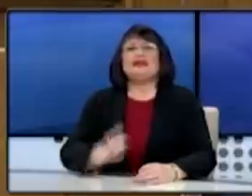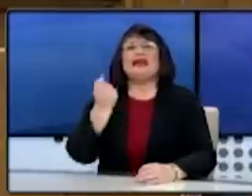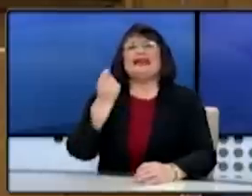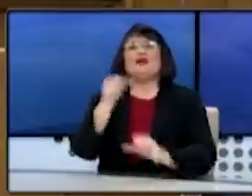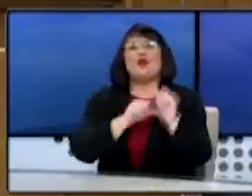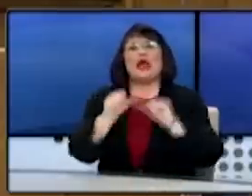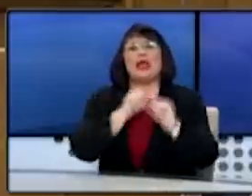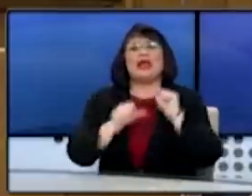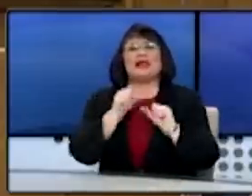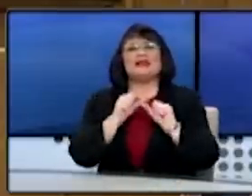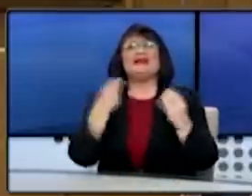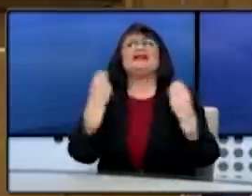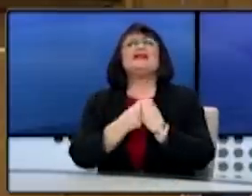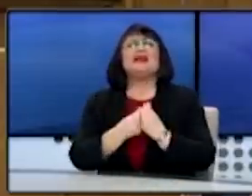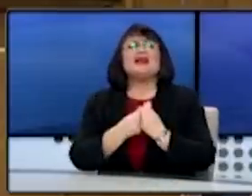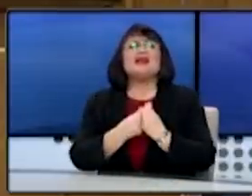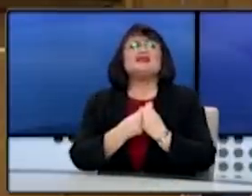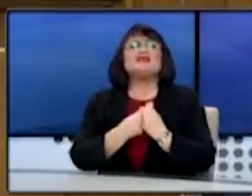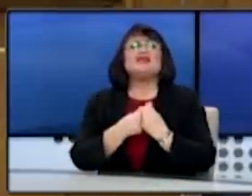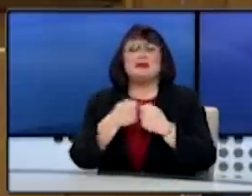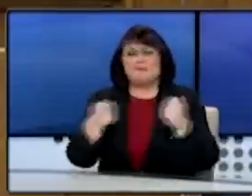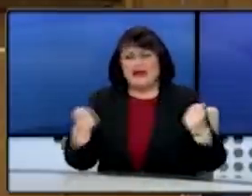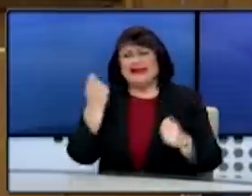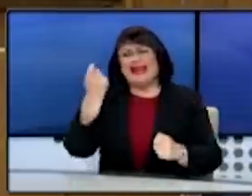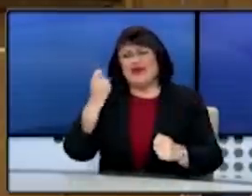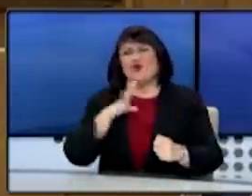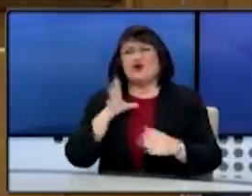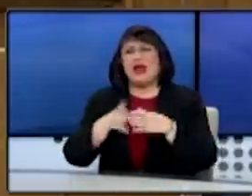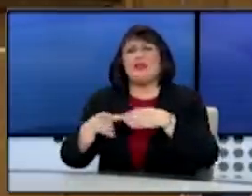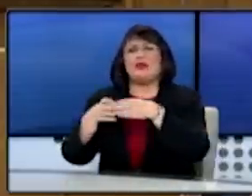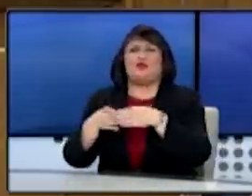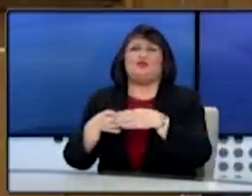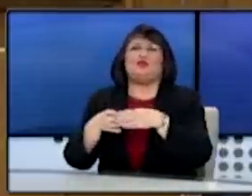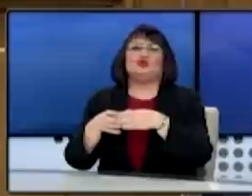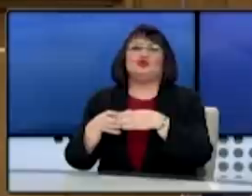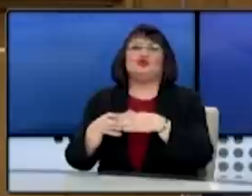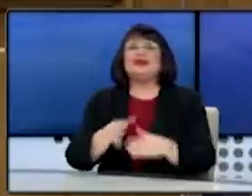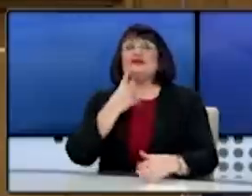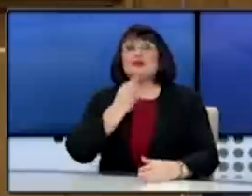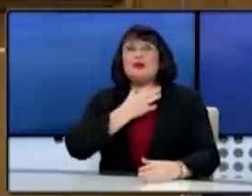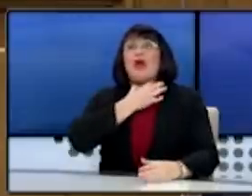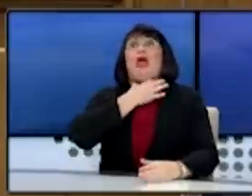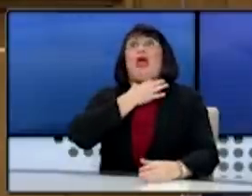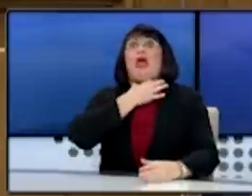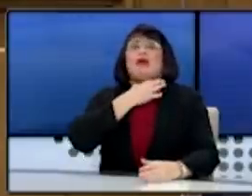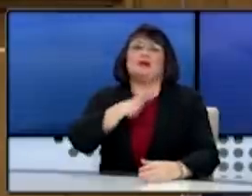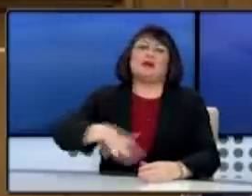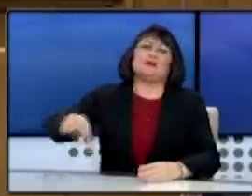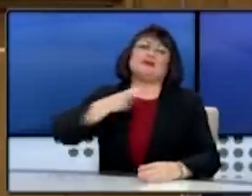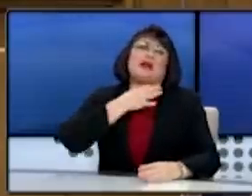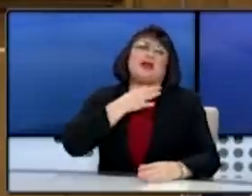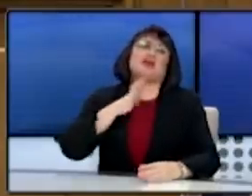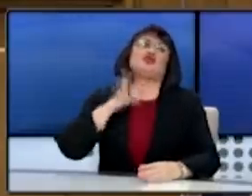βέβαια, είναι κομμένο και ραμμένο στα μέτρα των λίγων. Γι' αυτό και είναι ασφικτικό για τις λαϊκές